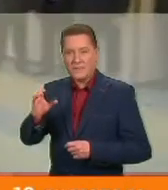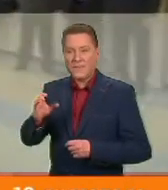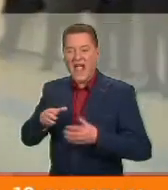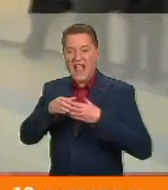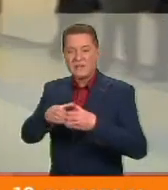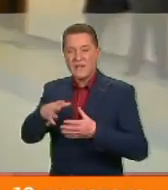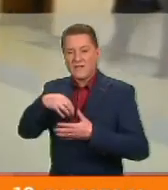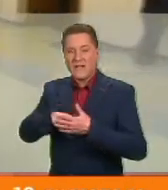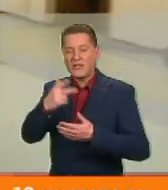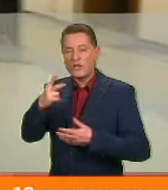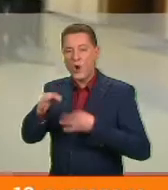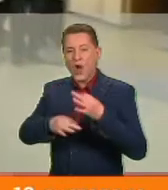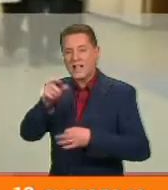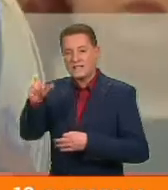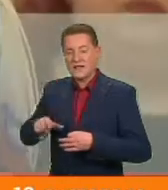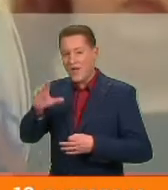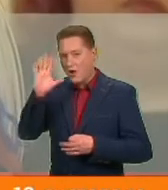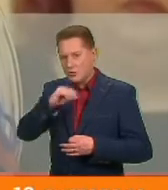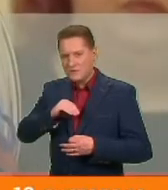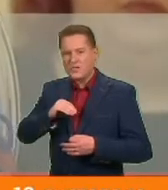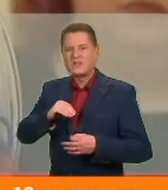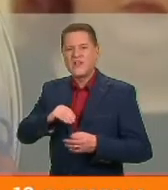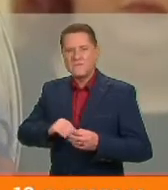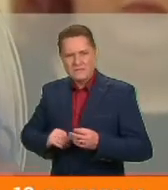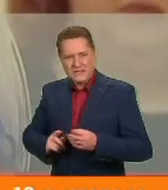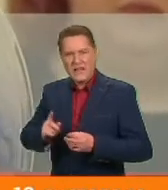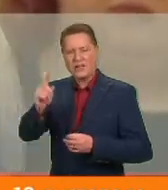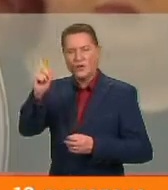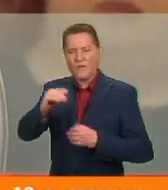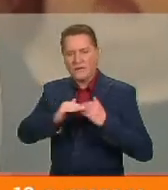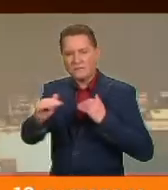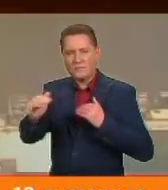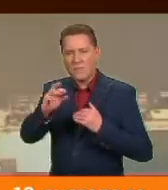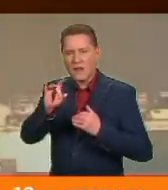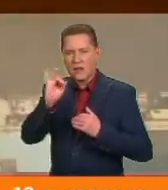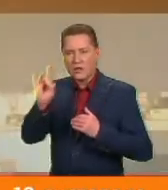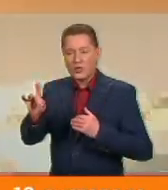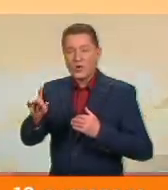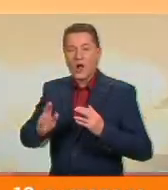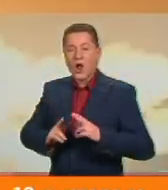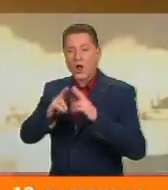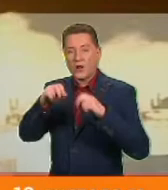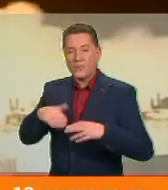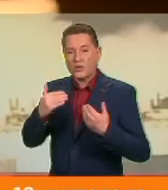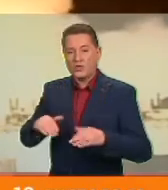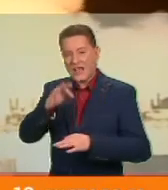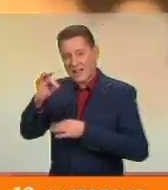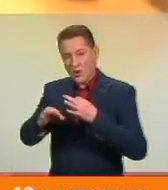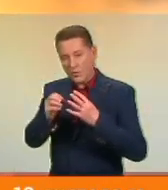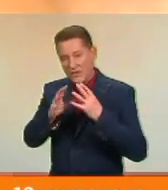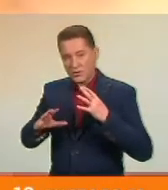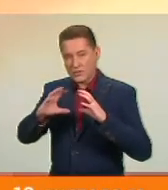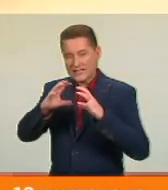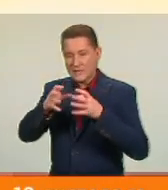експедиція у складі трьох астронавтів успішно стартувала з космодрому Байконур. Нині корабель уже на орбіті Землі. Сьогодні